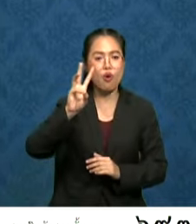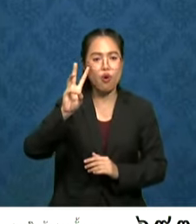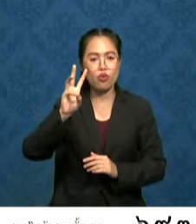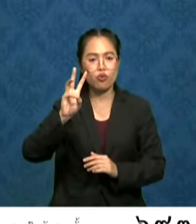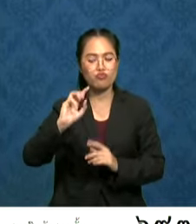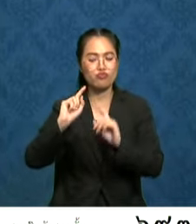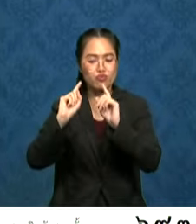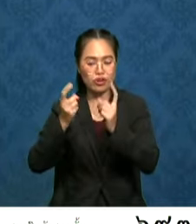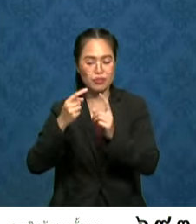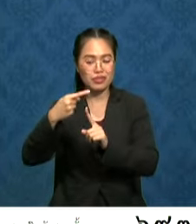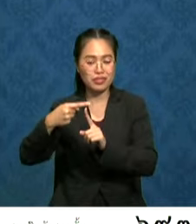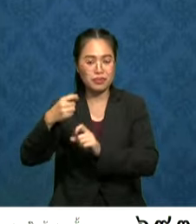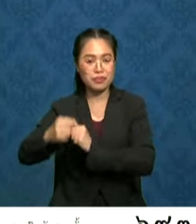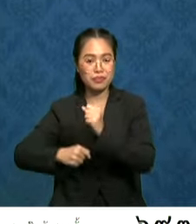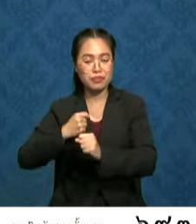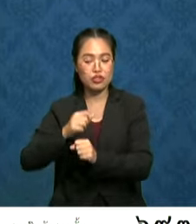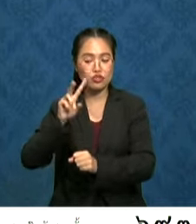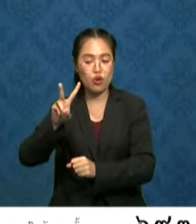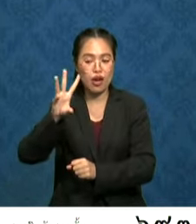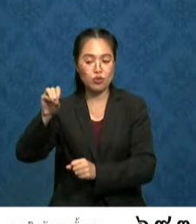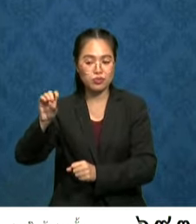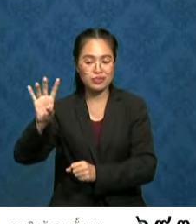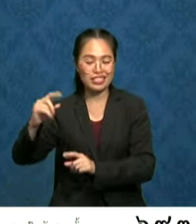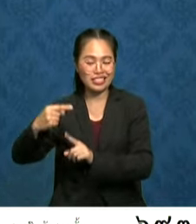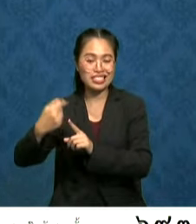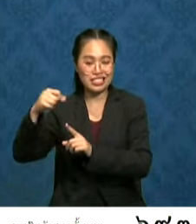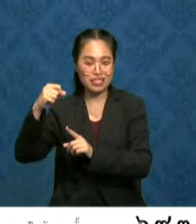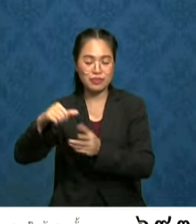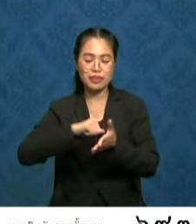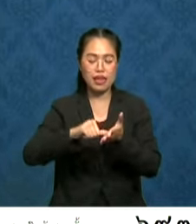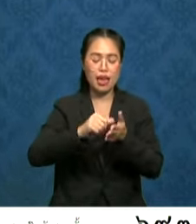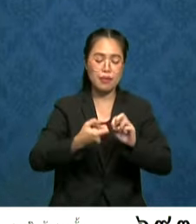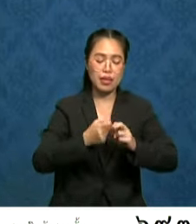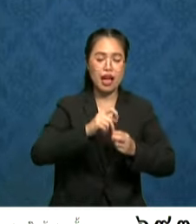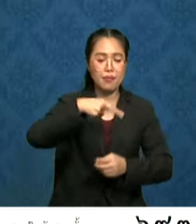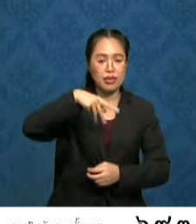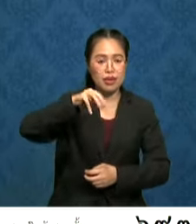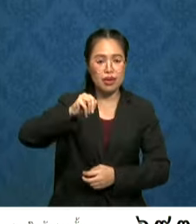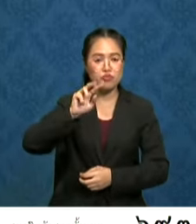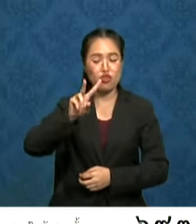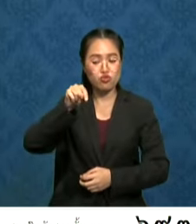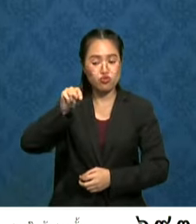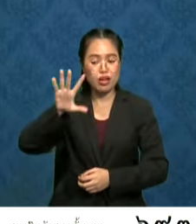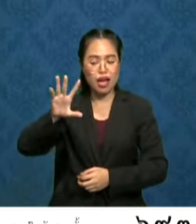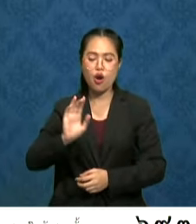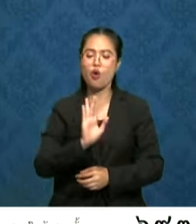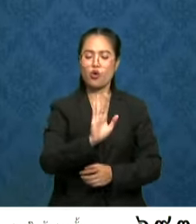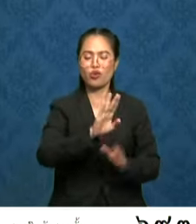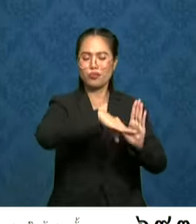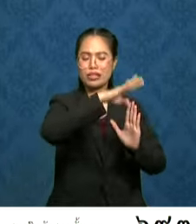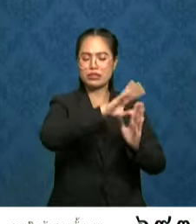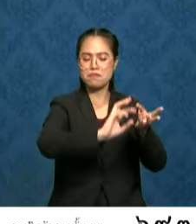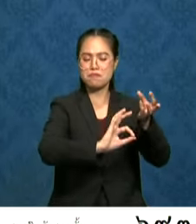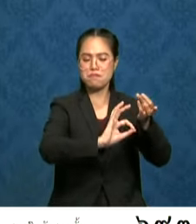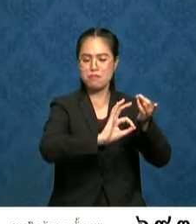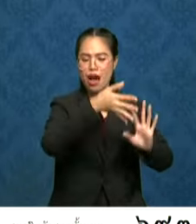คราวถึงตุลาคม 2567ค่ะแก้ต้นตอ PM 2.5นะคะบอกว่าลดพื้นที่การเผาก็คือรถที่ภาคเหนือ